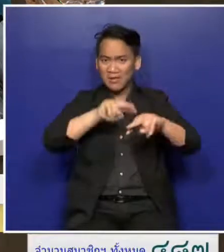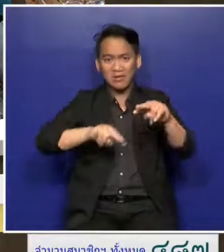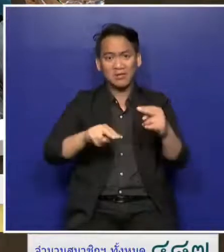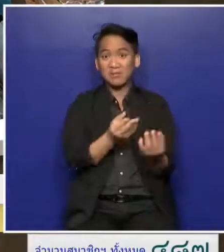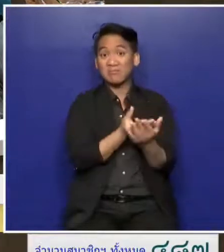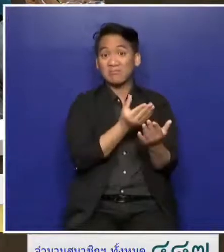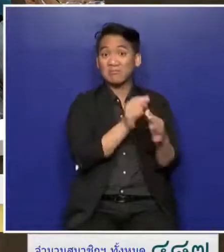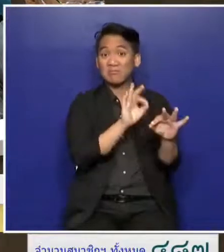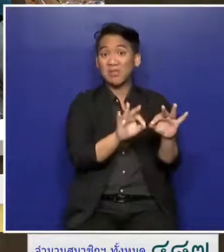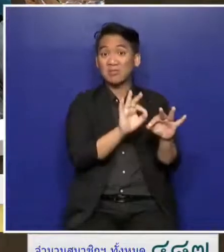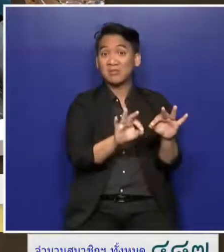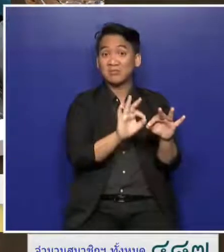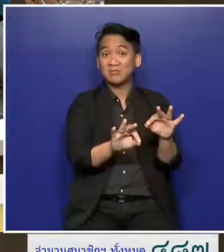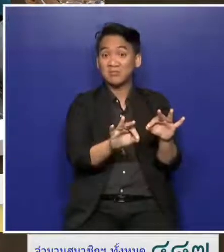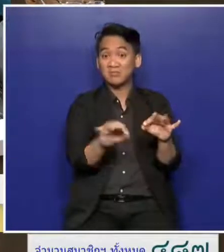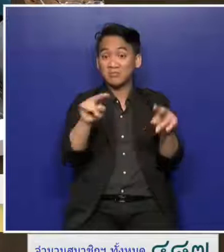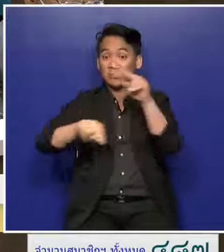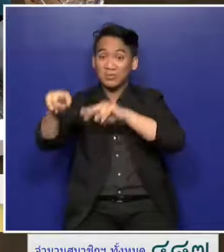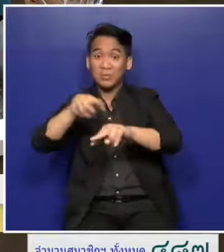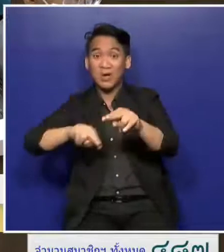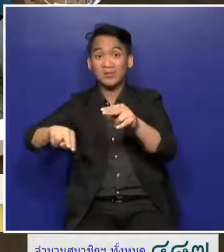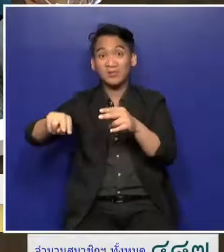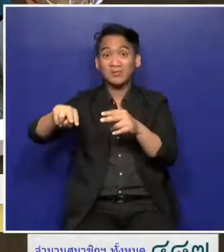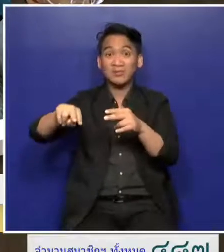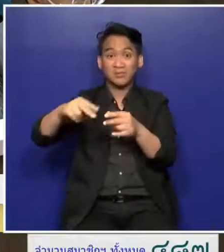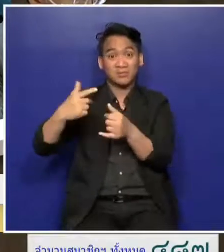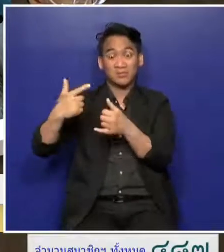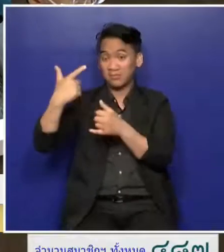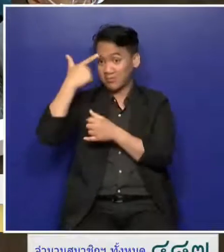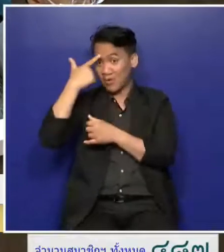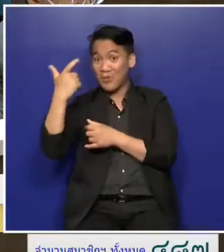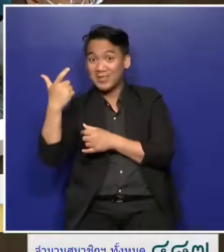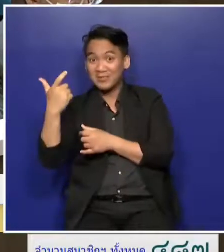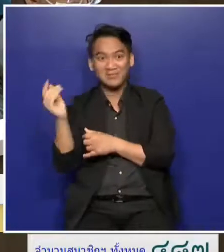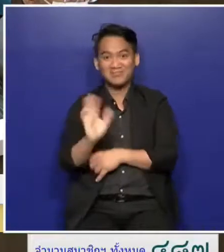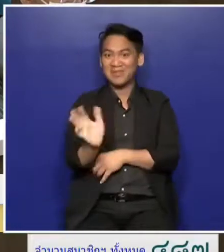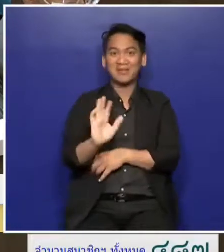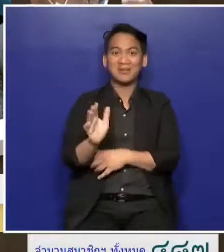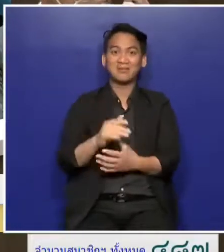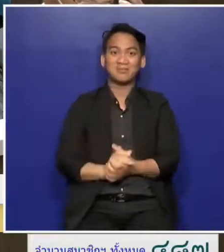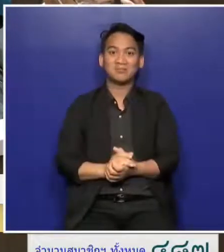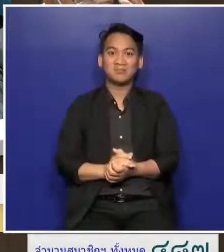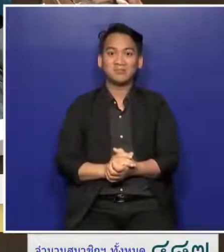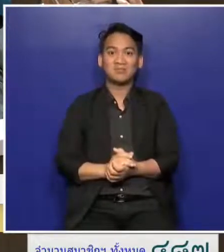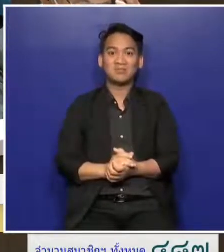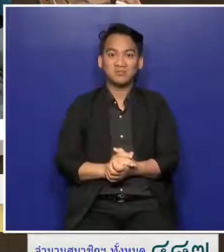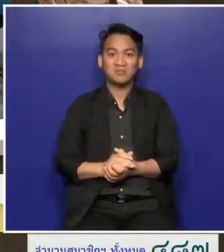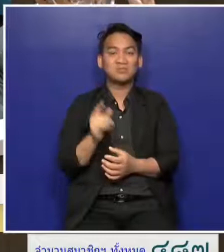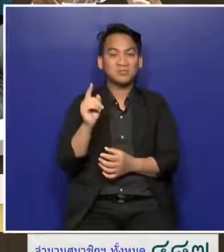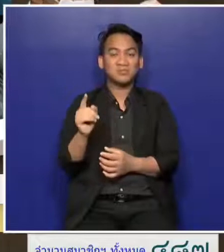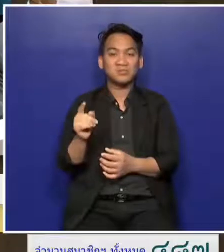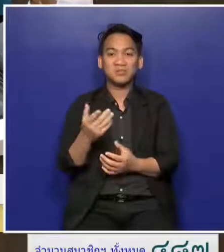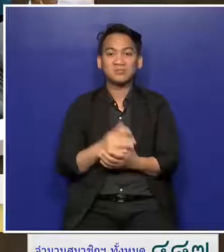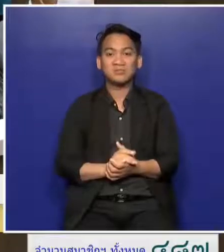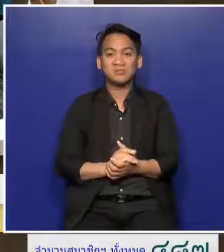วจโควิดไม่ได้นะครับเดียนมีวิธีการตรวจหลายๆคนโดยใช้เทสเดียวนะครับ